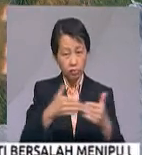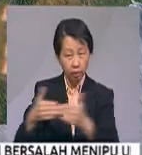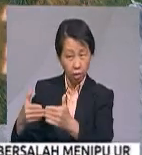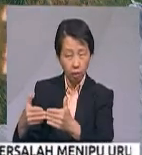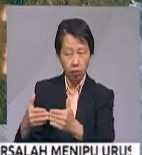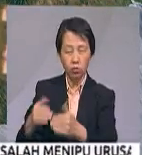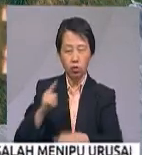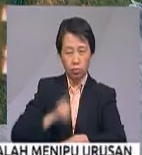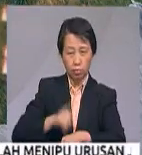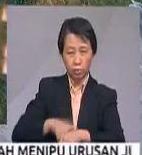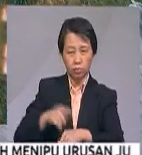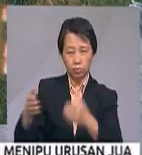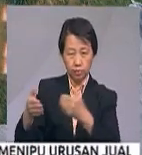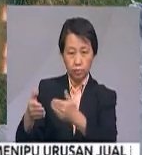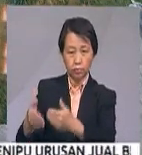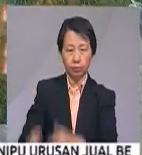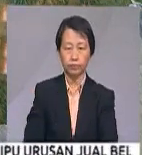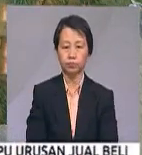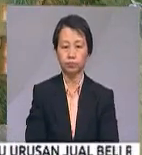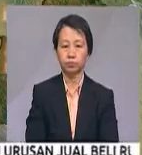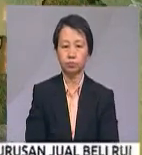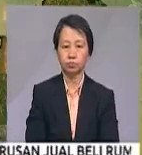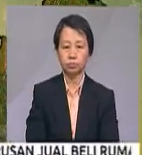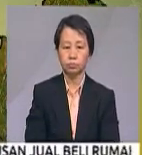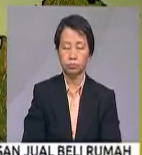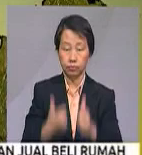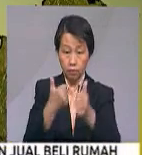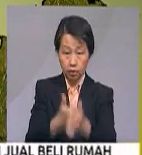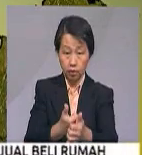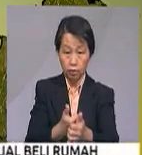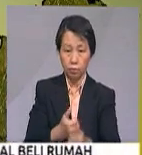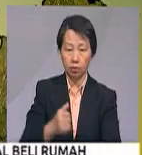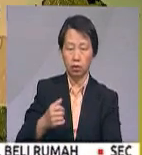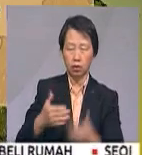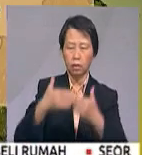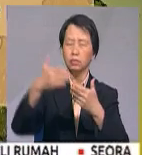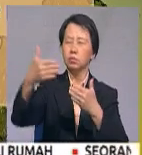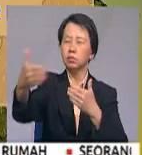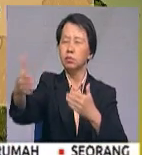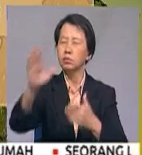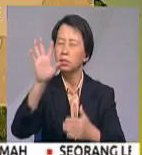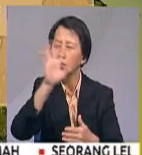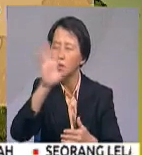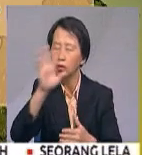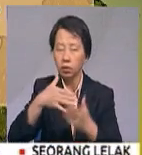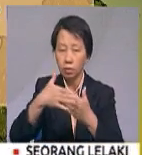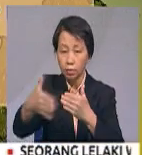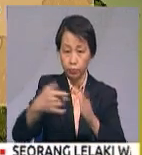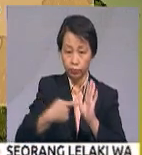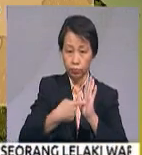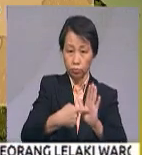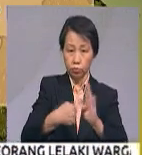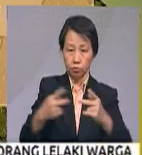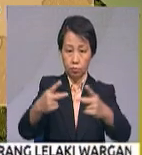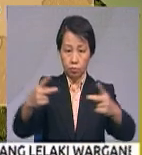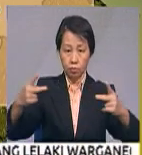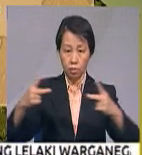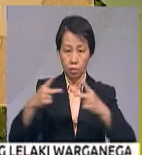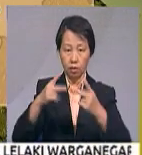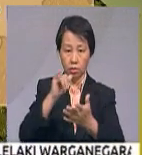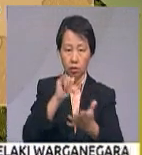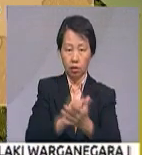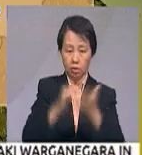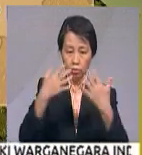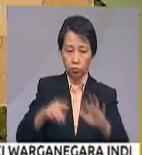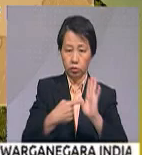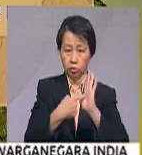tempoh masa yang terdekat. Berdasarkan bacaan jarak ketampakan menunjukkan kawasan-kawasan tersebut